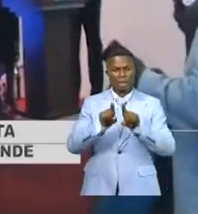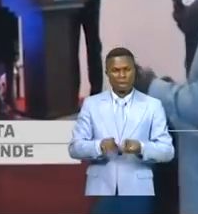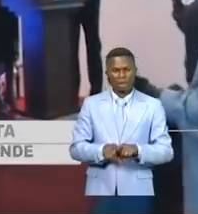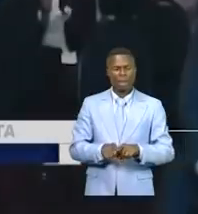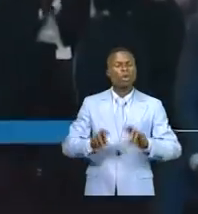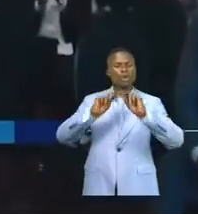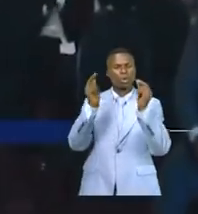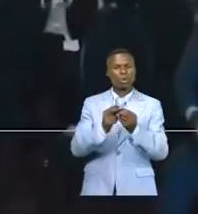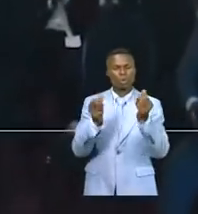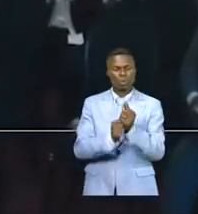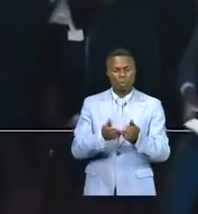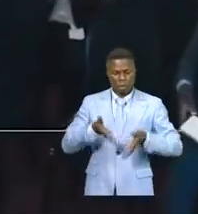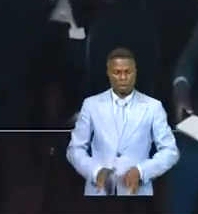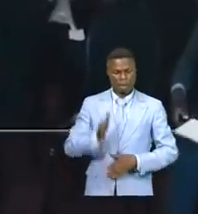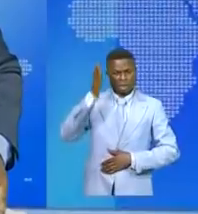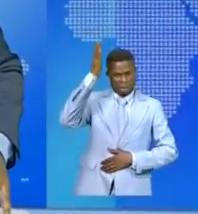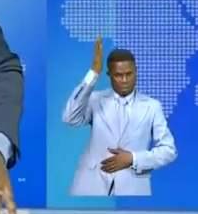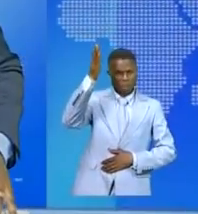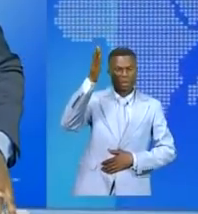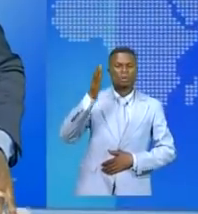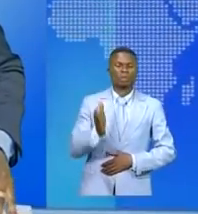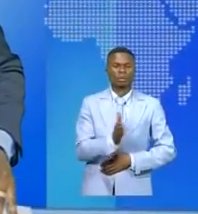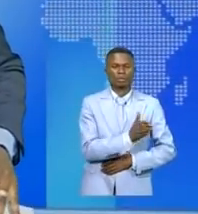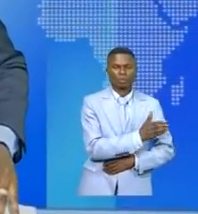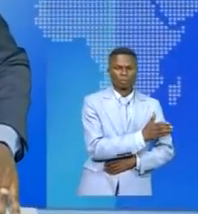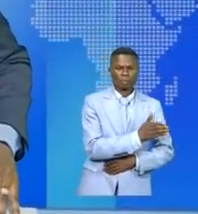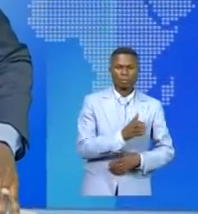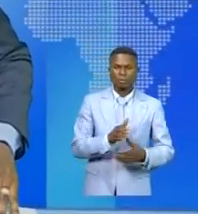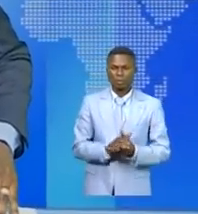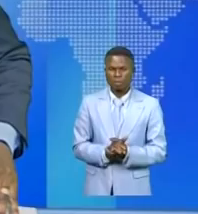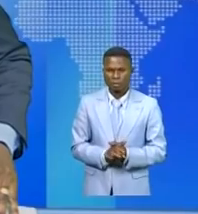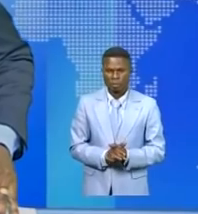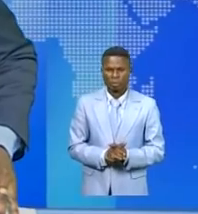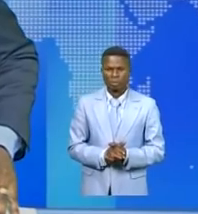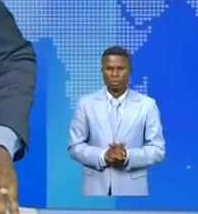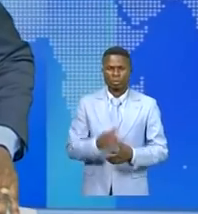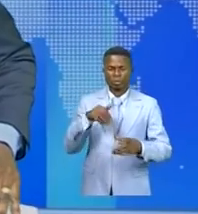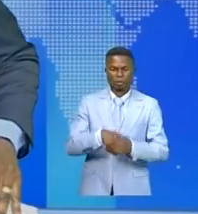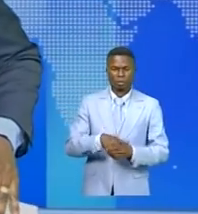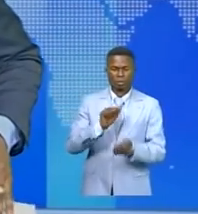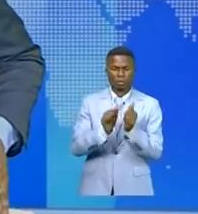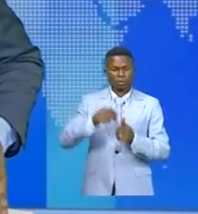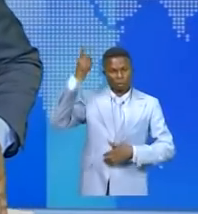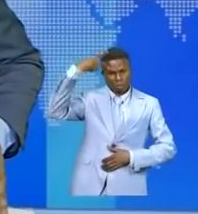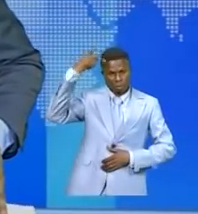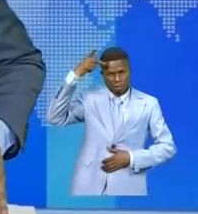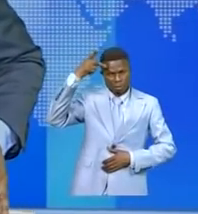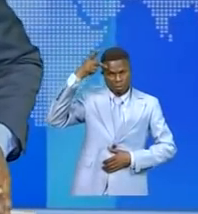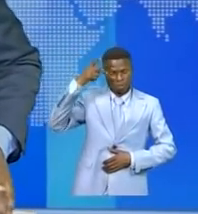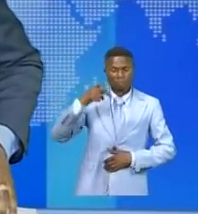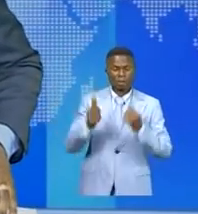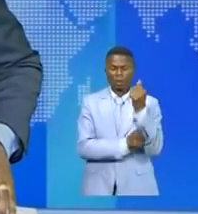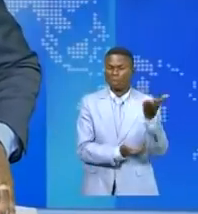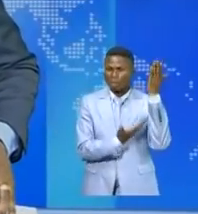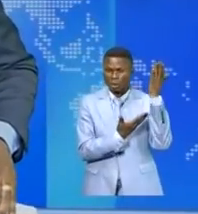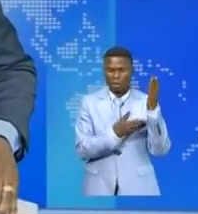ceux de sa postérité. Et dans le chapitre politique, il fut une figure